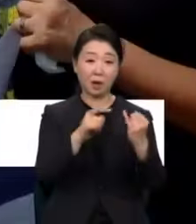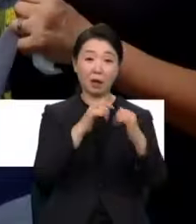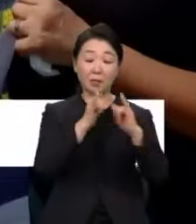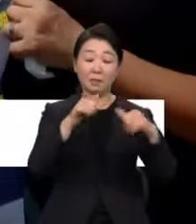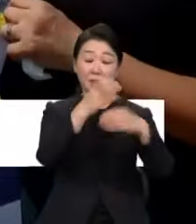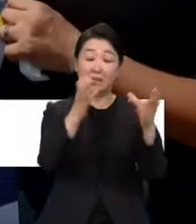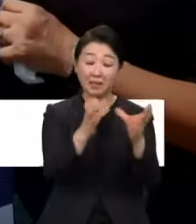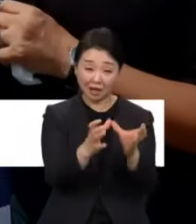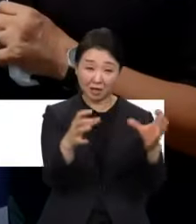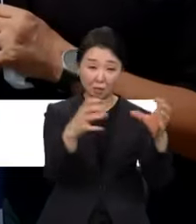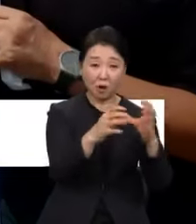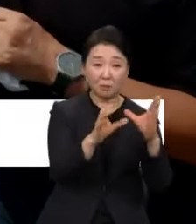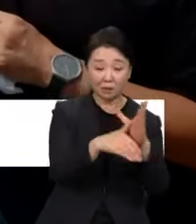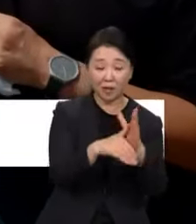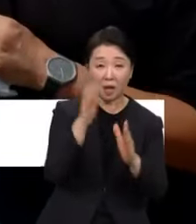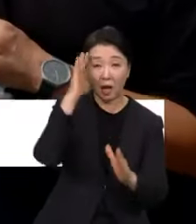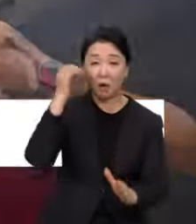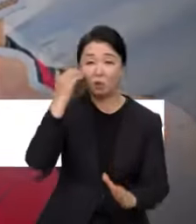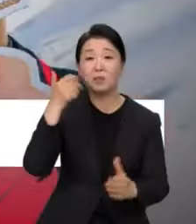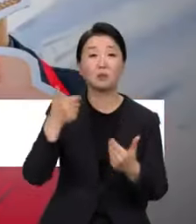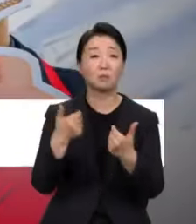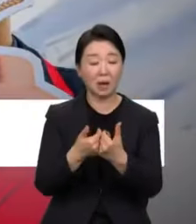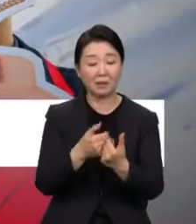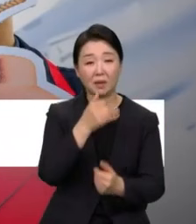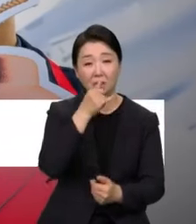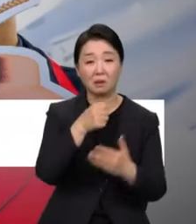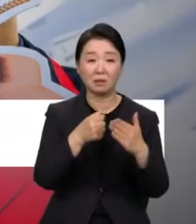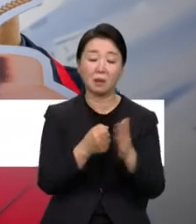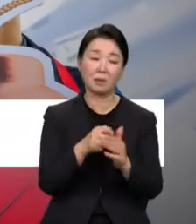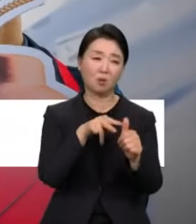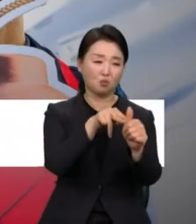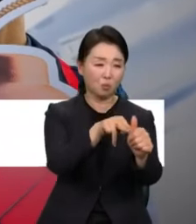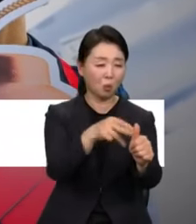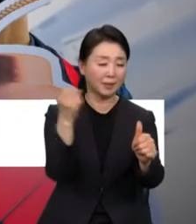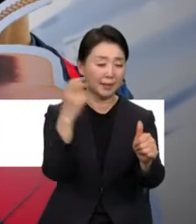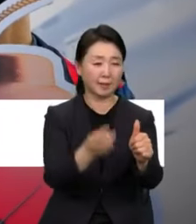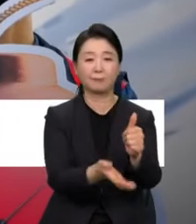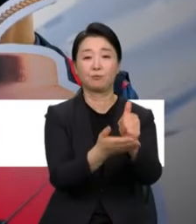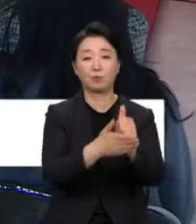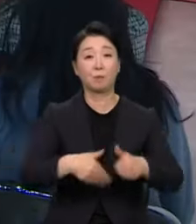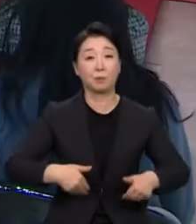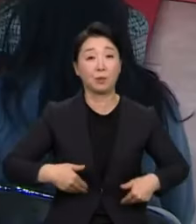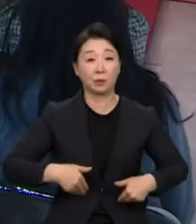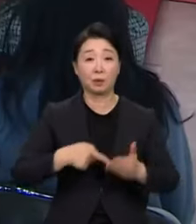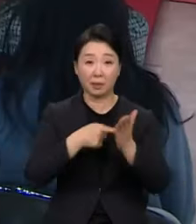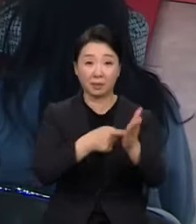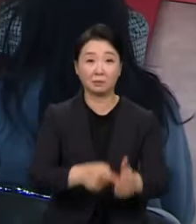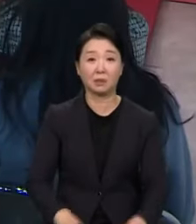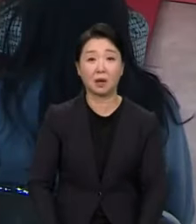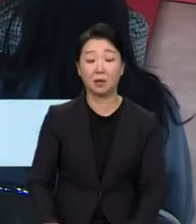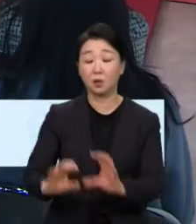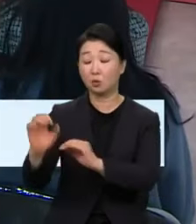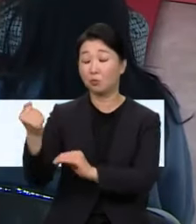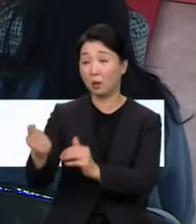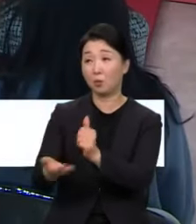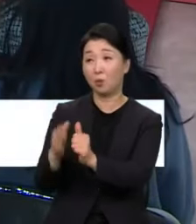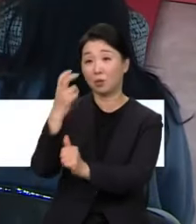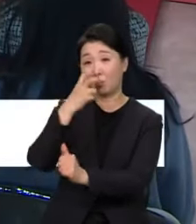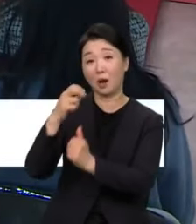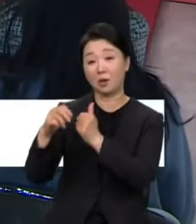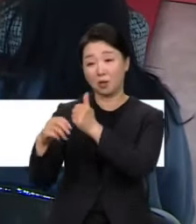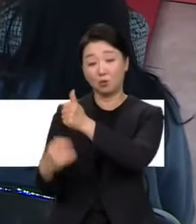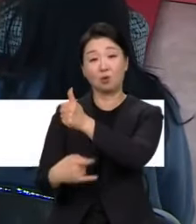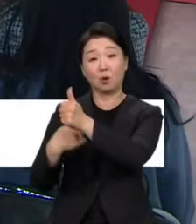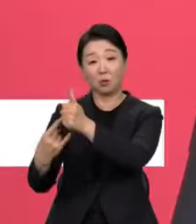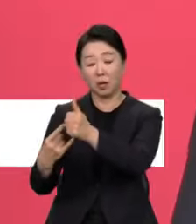한미연합훈련 반대 시위 경력 등으로 논란이 커지자 아예 후보 재추천을 요구한 겁니다. 국민의힘 공천관리위원회는 5.18